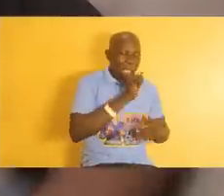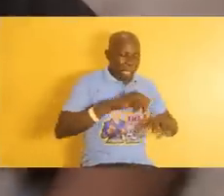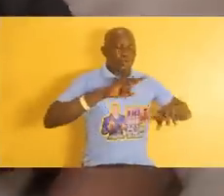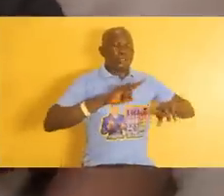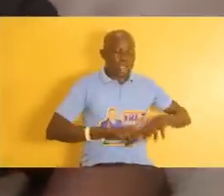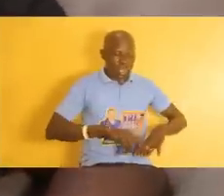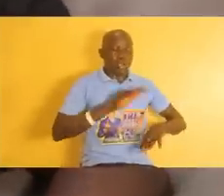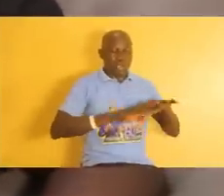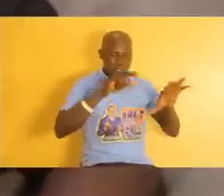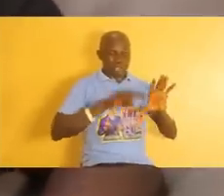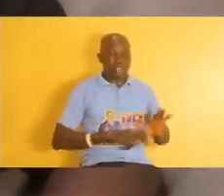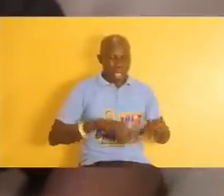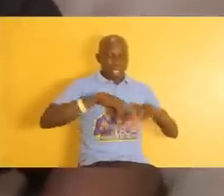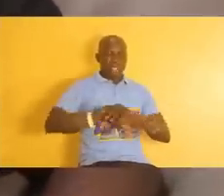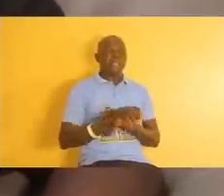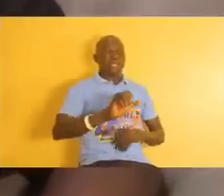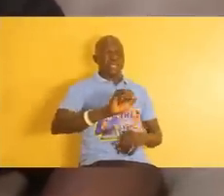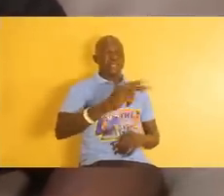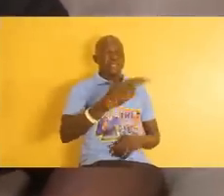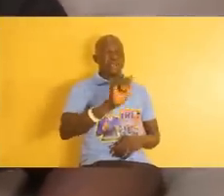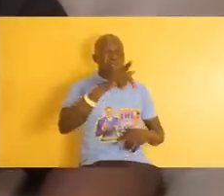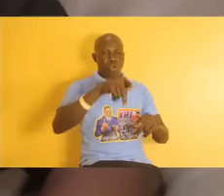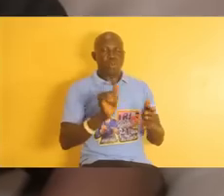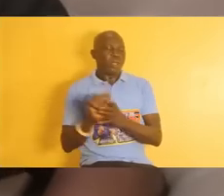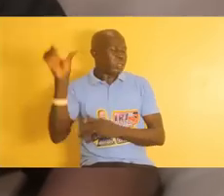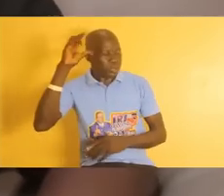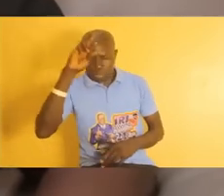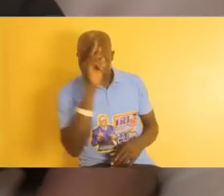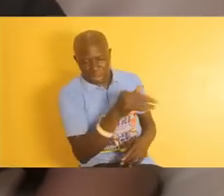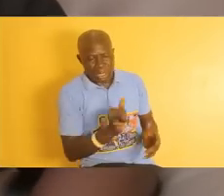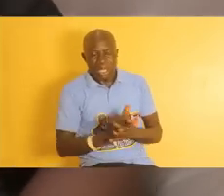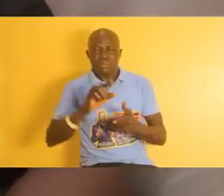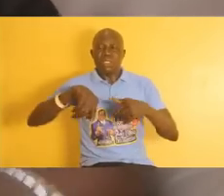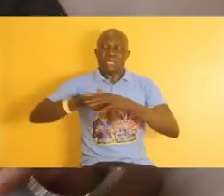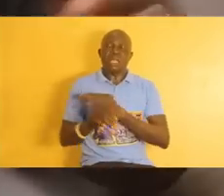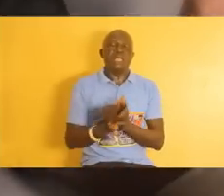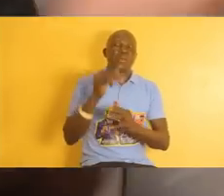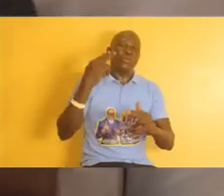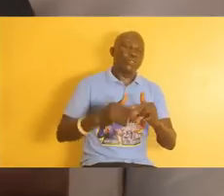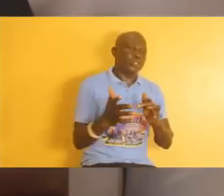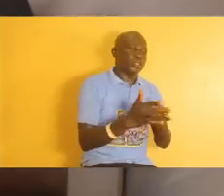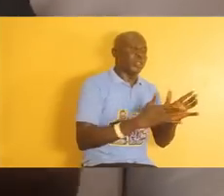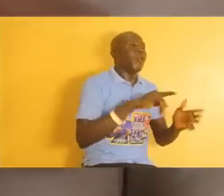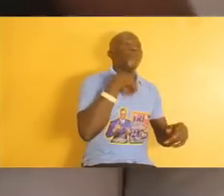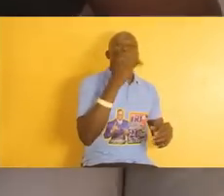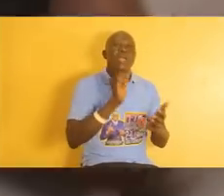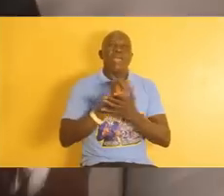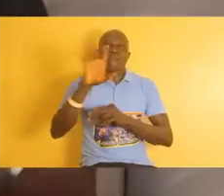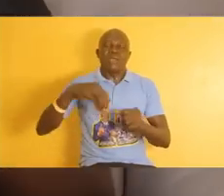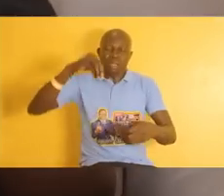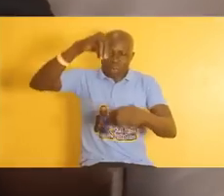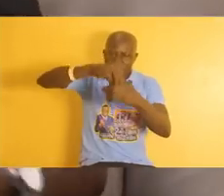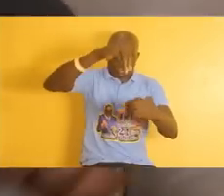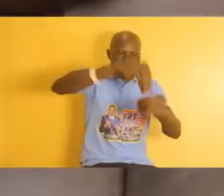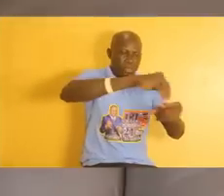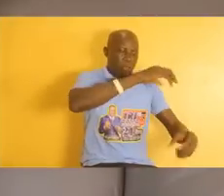God. Oh my God. Oh my God. Oh my God. Oh my God. Oh my God. Oh my God. Oh my God. Oh my God. Oh my God. Oh my God. Oh my God. Oh my God. Oh my God. Oh my God. Oh my God. Oh my God. Oh my God. Oh my God. Oh my God. Oh my